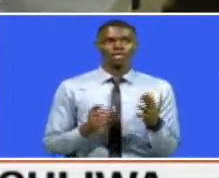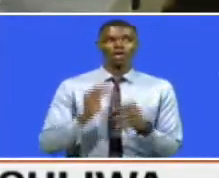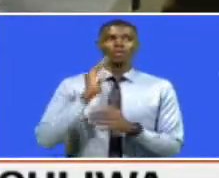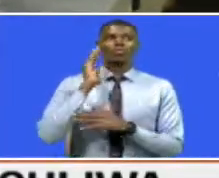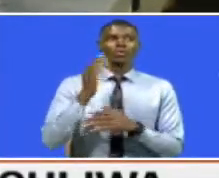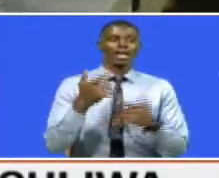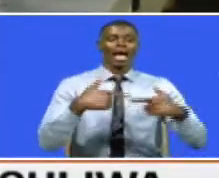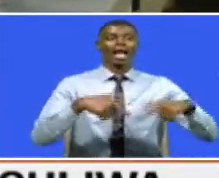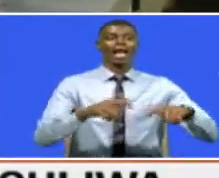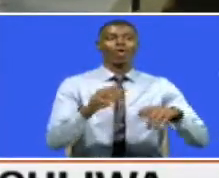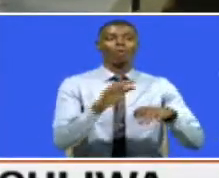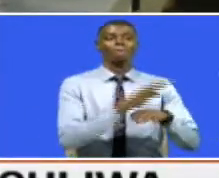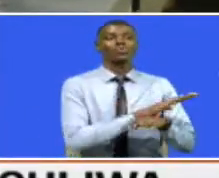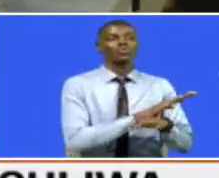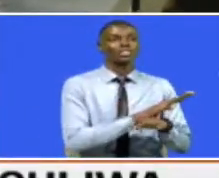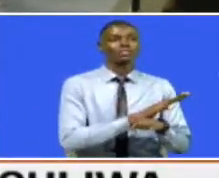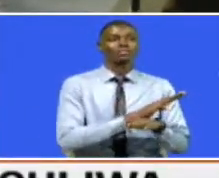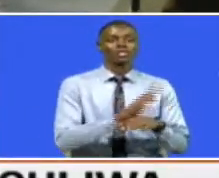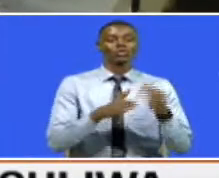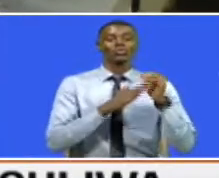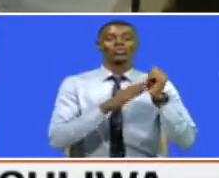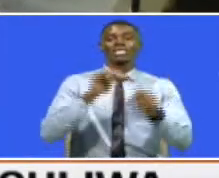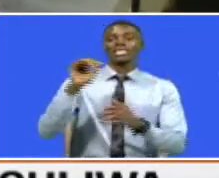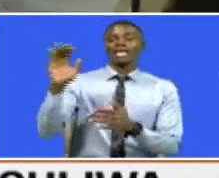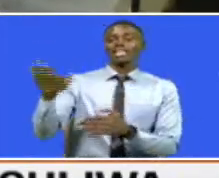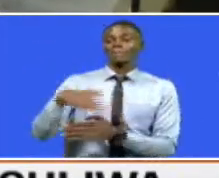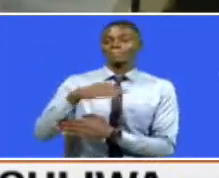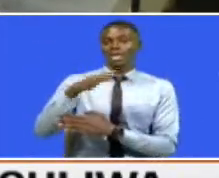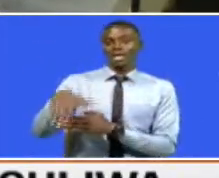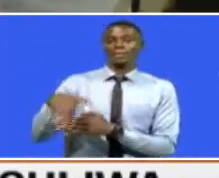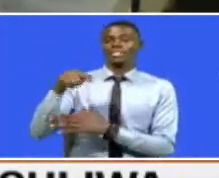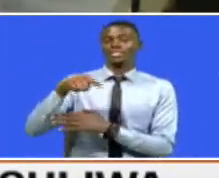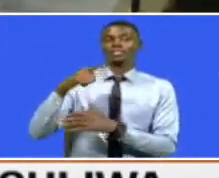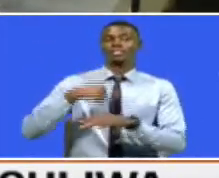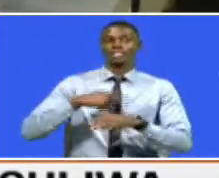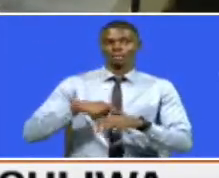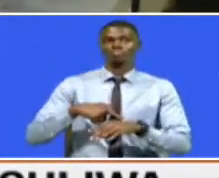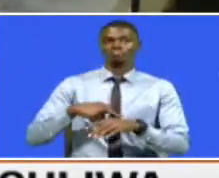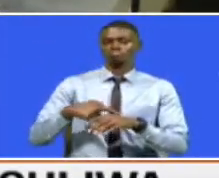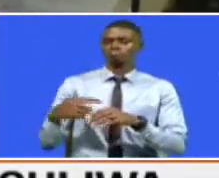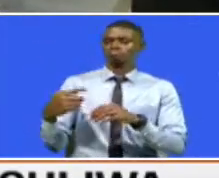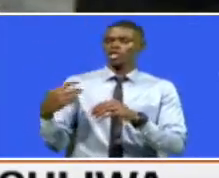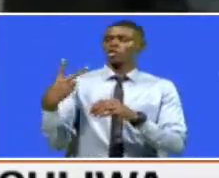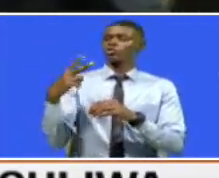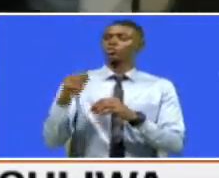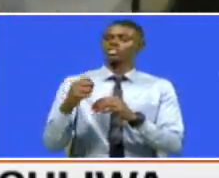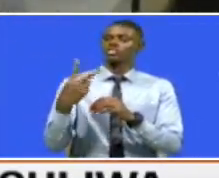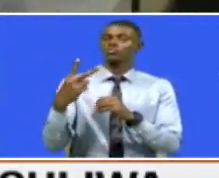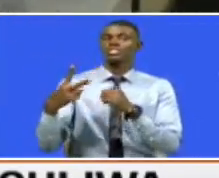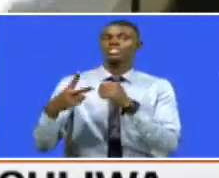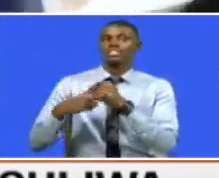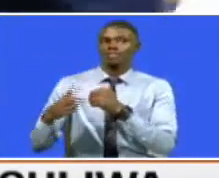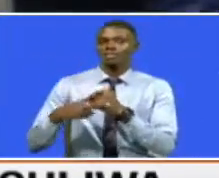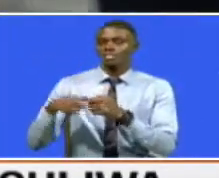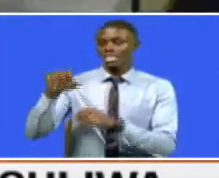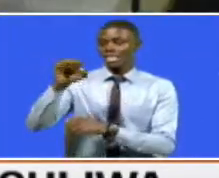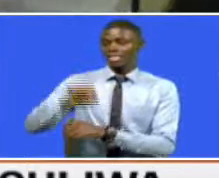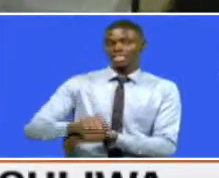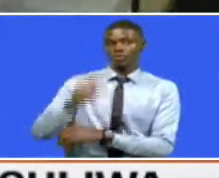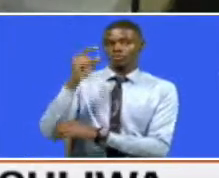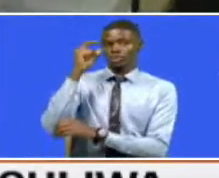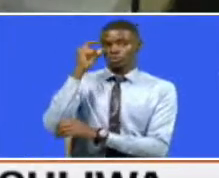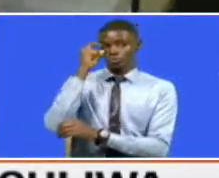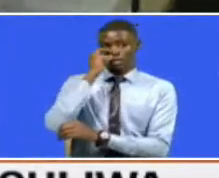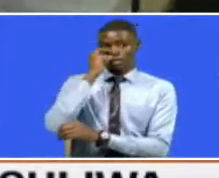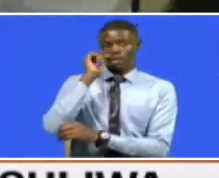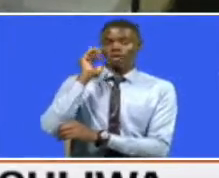Burundi lead the parliament this time. Come 2027, South Sudan